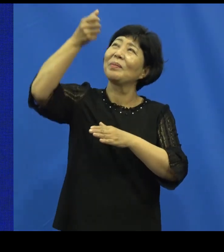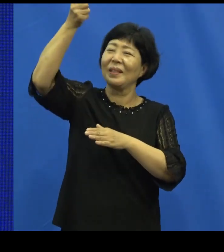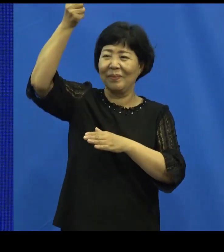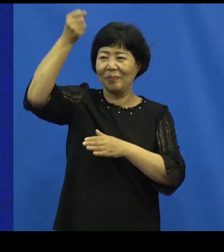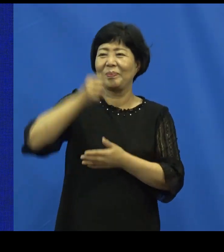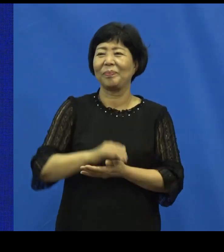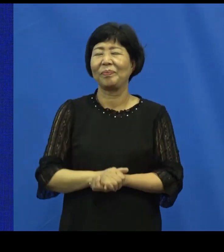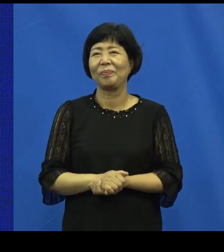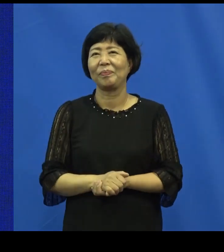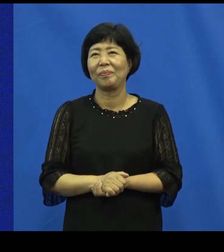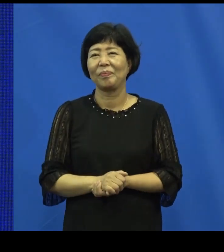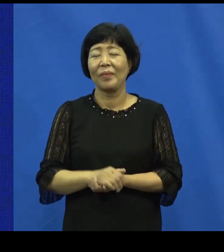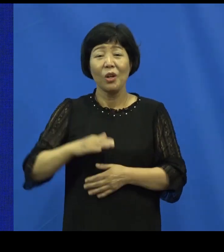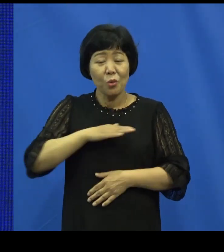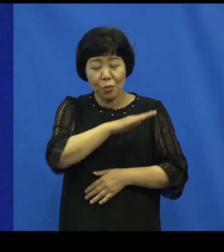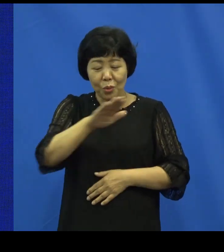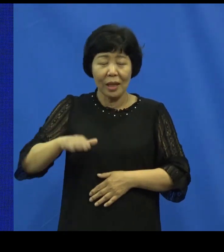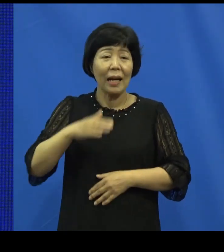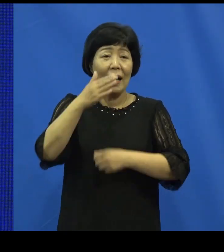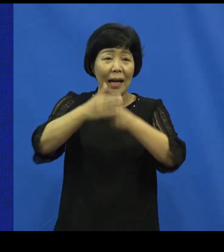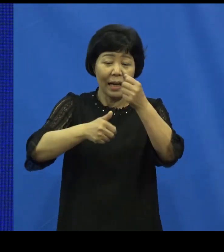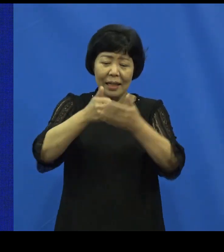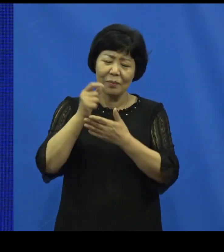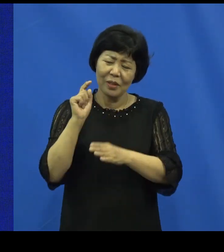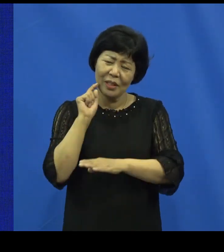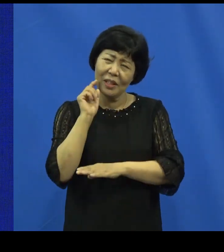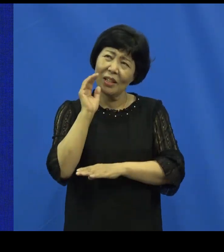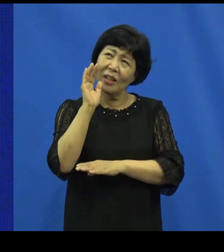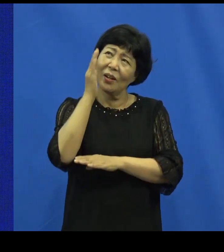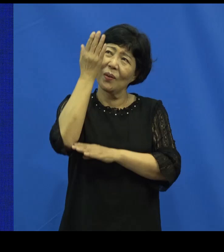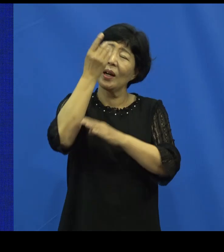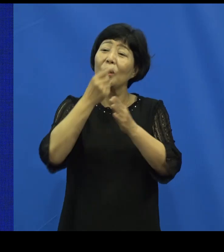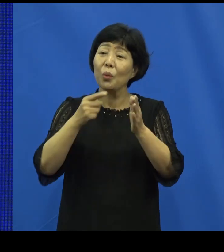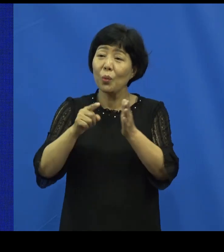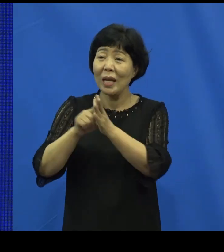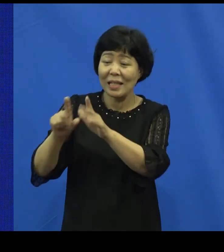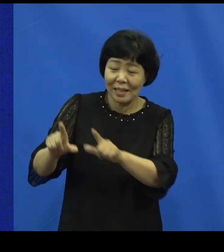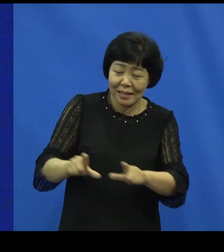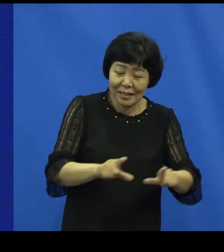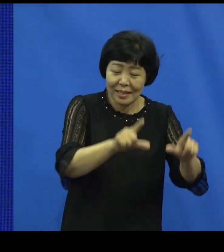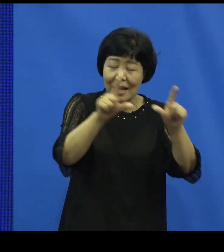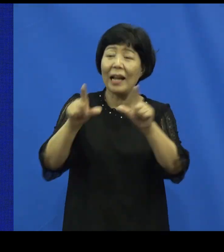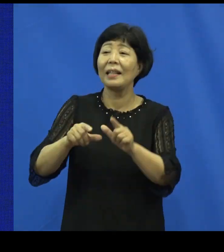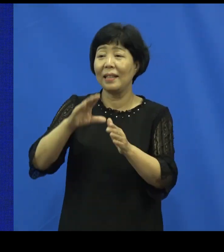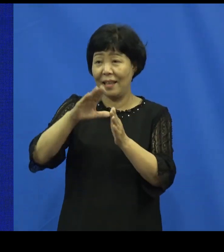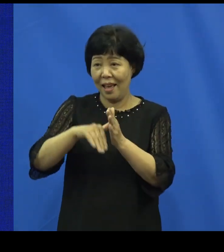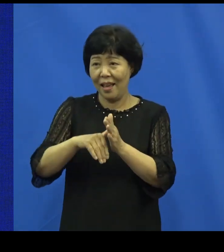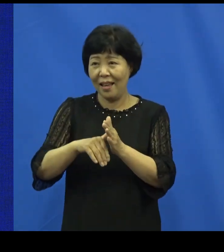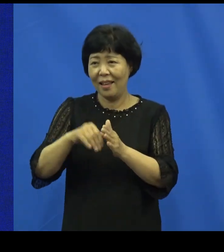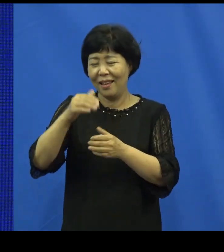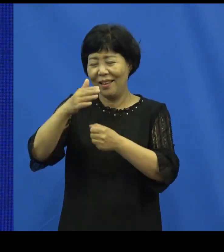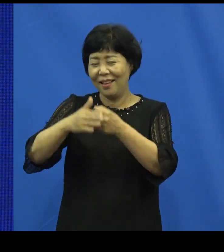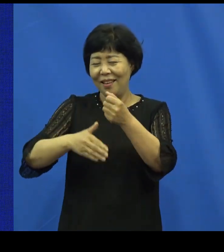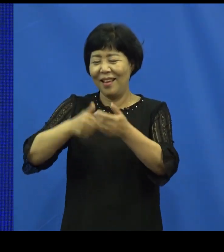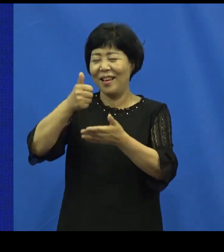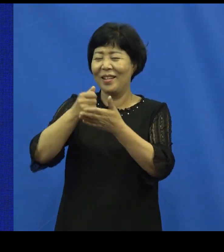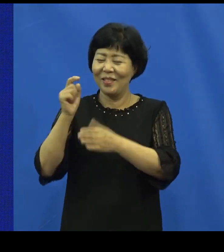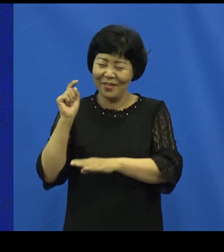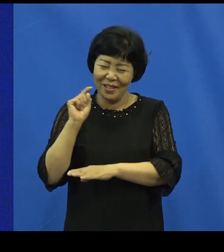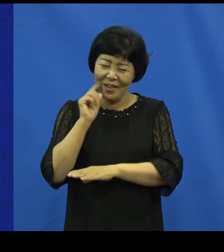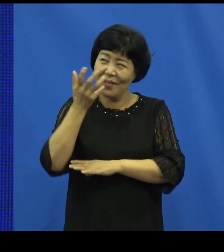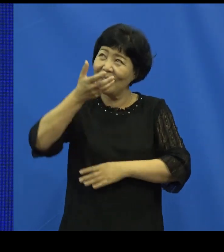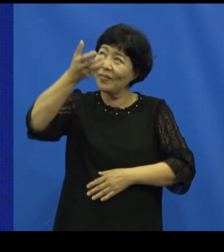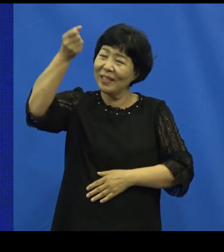여러분, 우리가 하나님의 영광을 위해 살면 하나님은 그 일에 당신의 능력을 드러내십니다. 그래서 하나님의 능력과 영광은